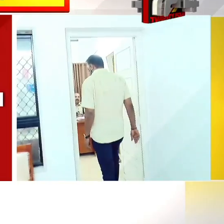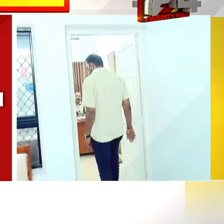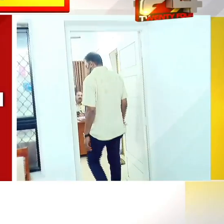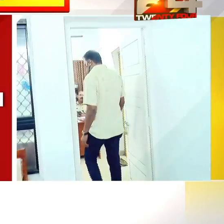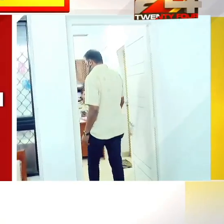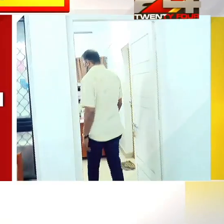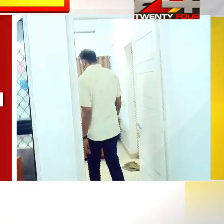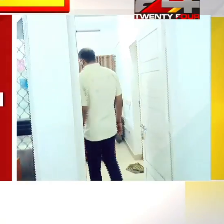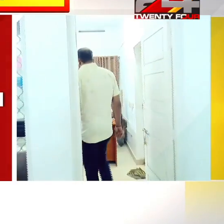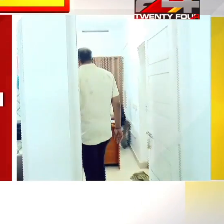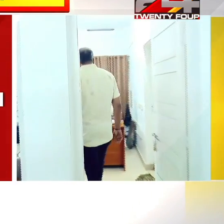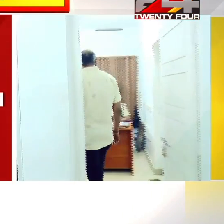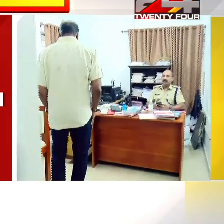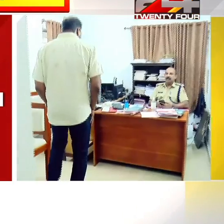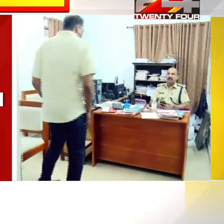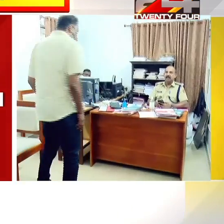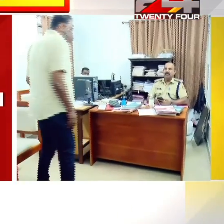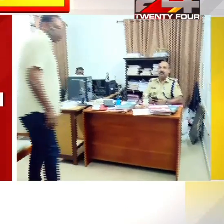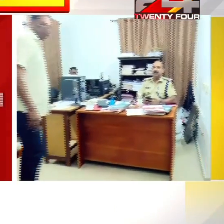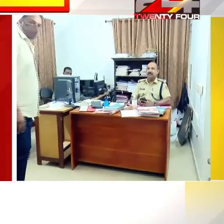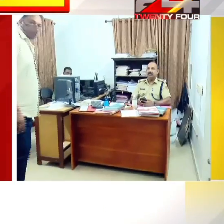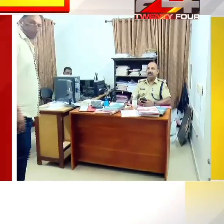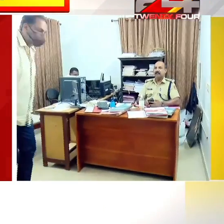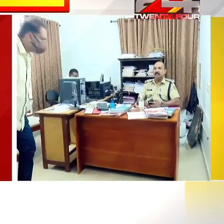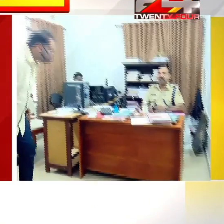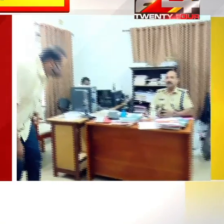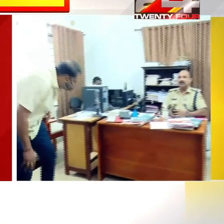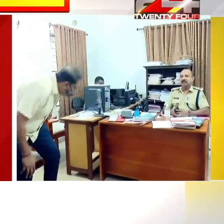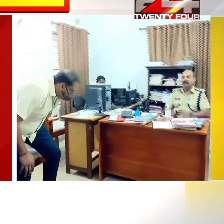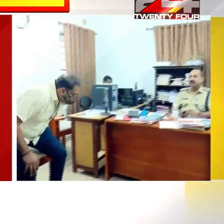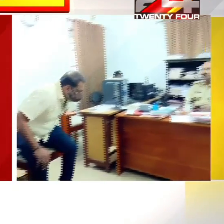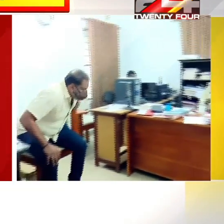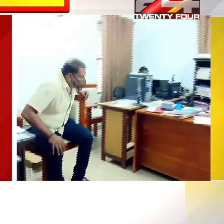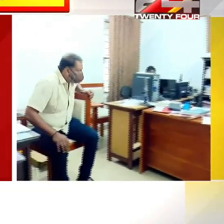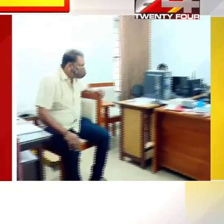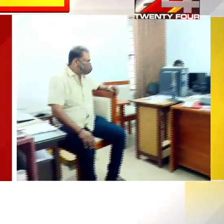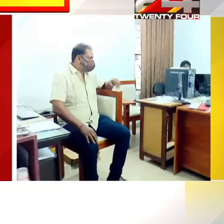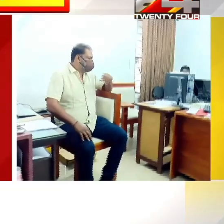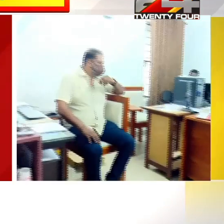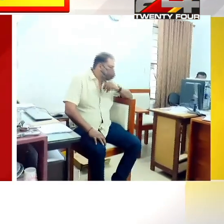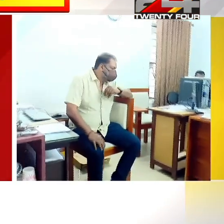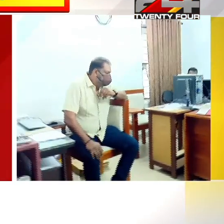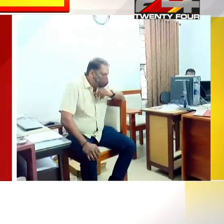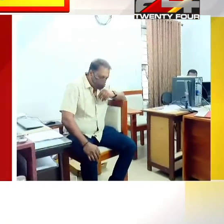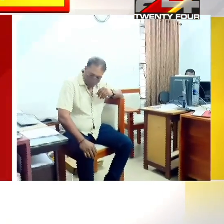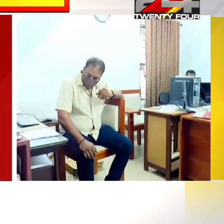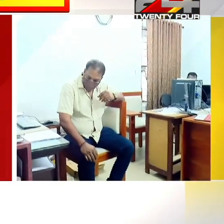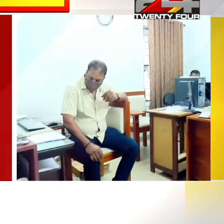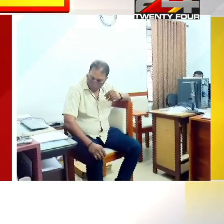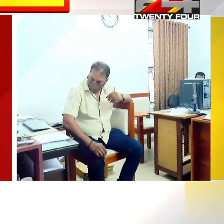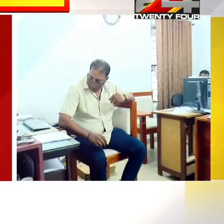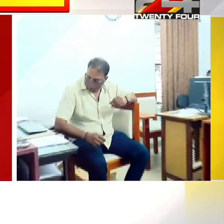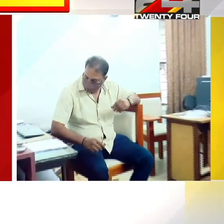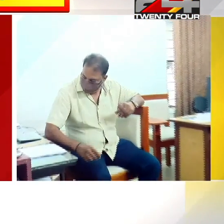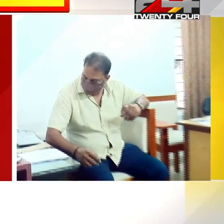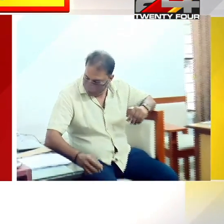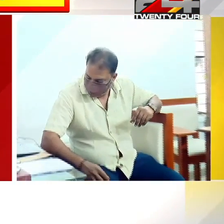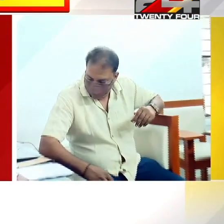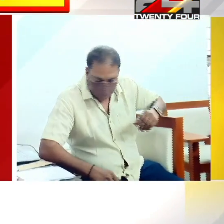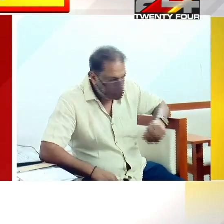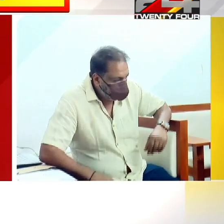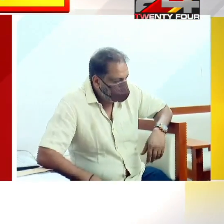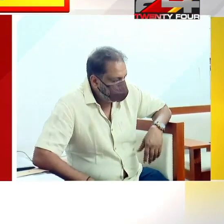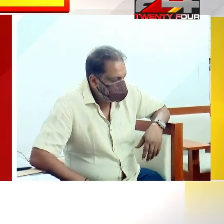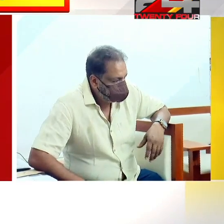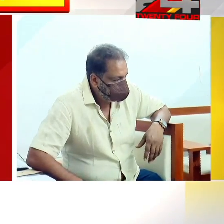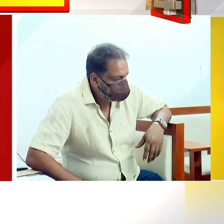രണ്ടാം പ്രതി സൈജു തങ്കച്ചൻ എന്നിവരുടെ ഹർജിയാണ് സിംഗിൾ ബെഞ്ച് നിരസിച്ചത്. എന്നാൽ മൂന്നാം പ്രതി അഞ്ജലി റിമാദീവിന് ഹൈക്കോടതി മുൻകൂർ ജാമ്യം അനുവദിച്ചു. വയനാട് സ്വദേശിനിയായ